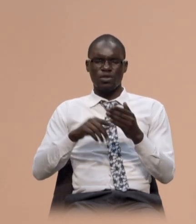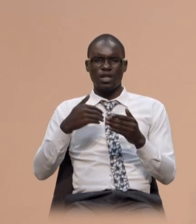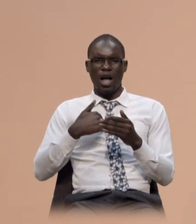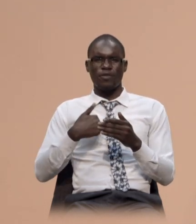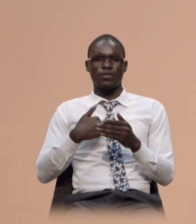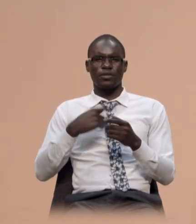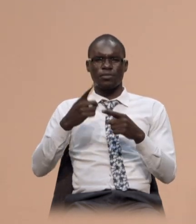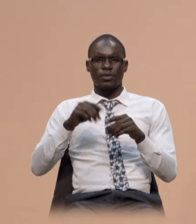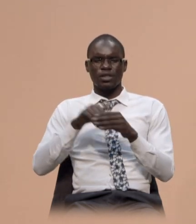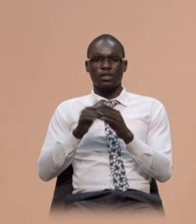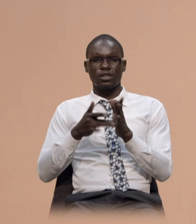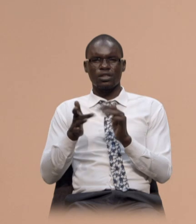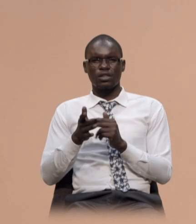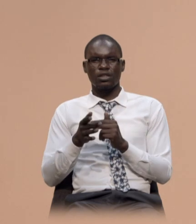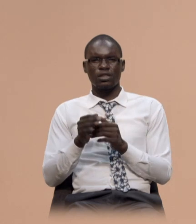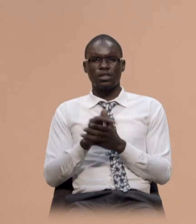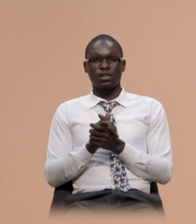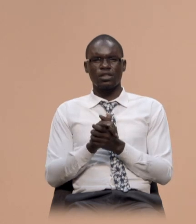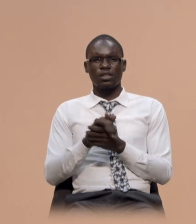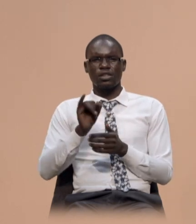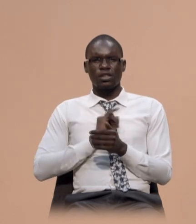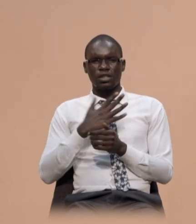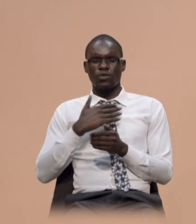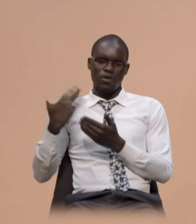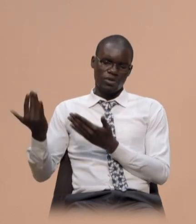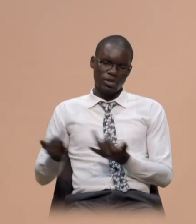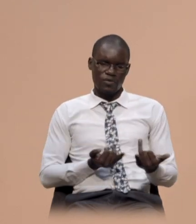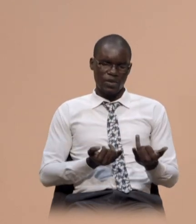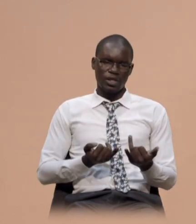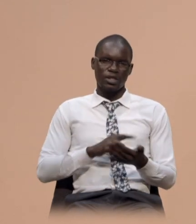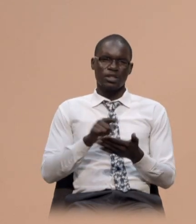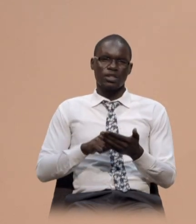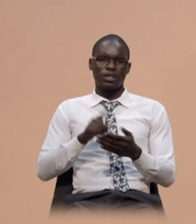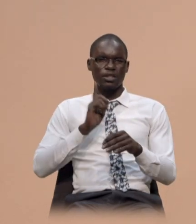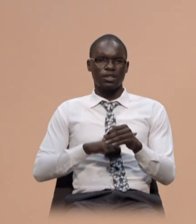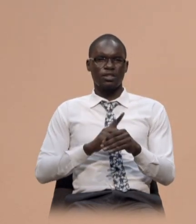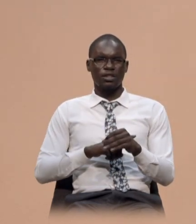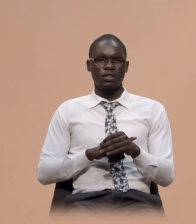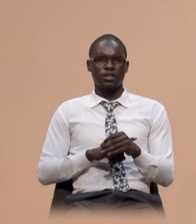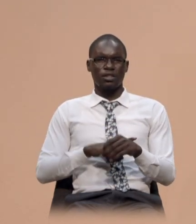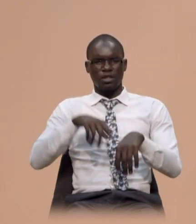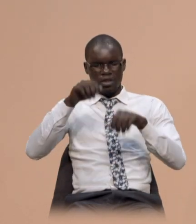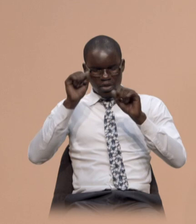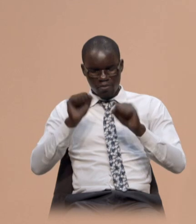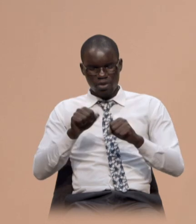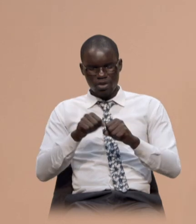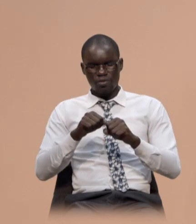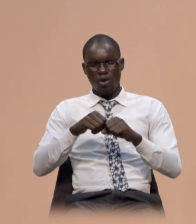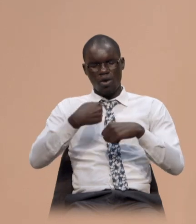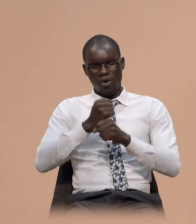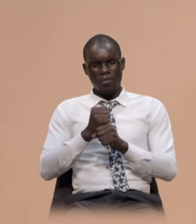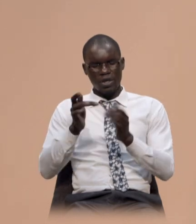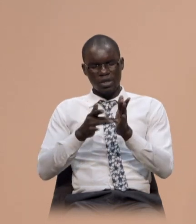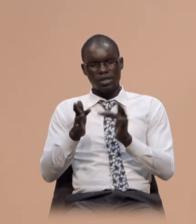bali katika Kristo Yesu. Watumishi wa Bwana, nataka niwaalike mchana huu ya kwamba, ebu mufanye Yesu